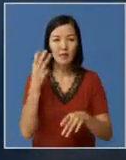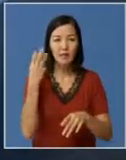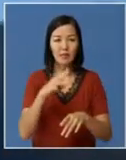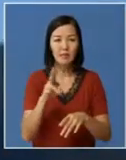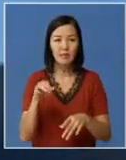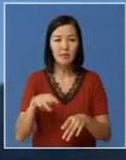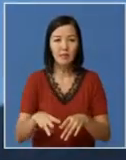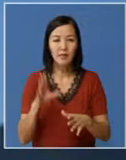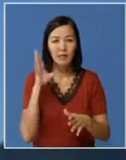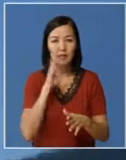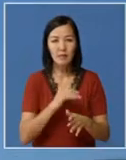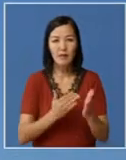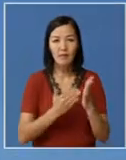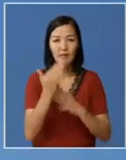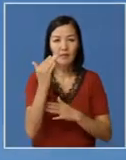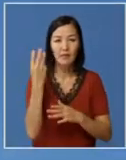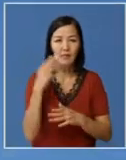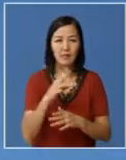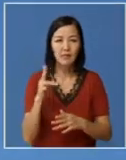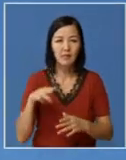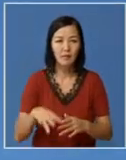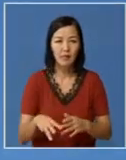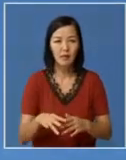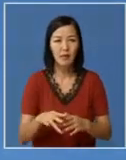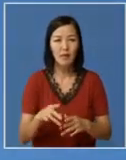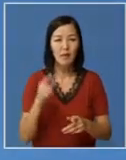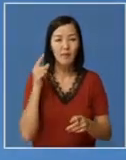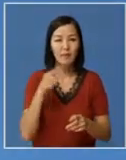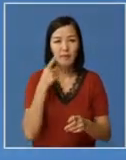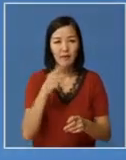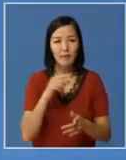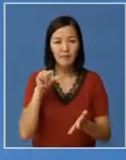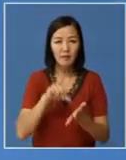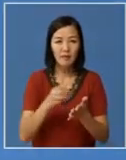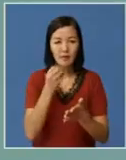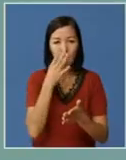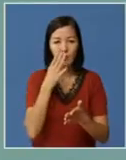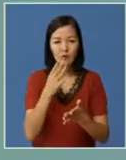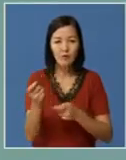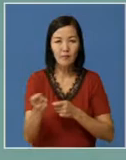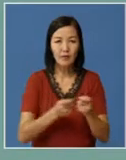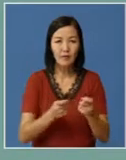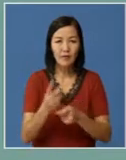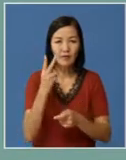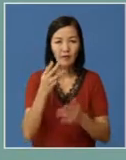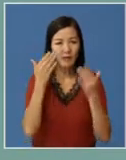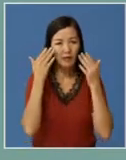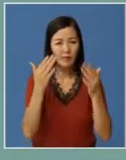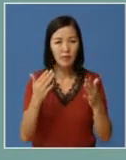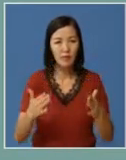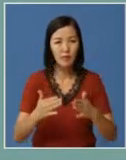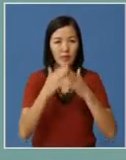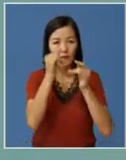230 километров и достигли высоты в 30 километров. По словам представителей японского правительства, 2 неопознанных снаряда не